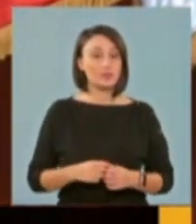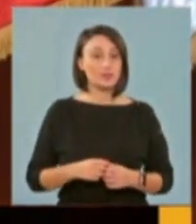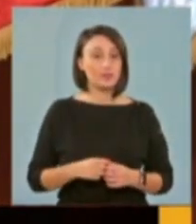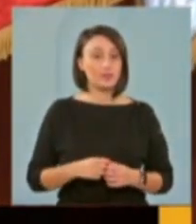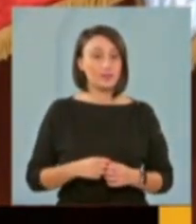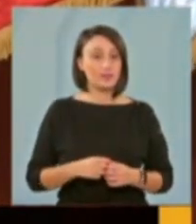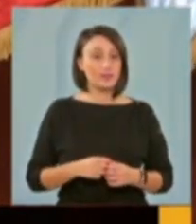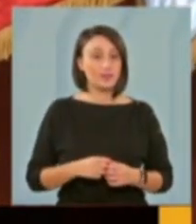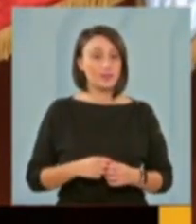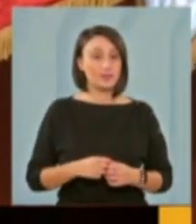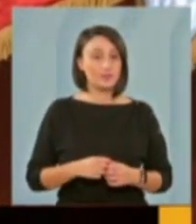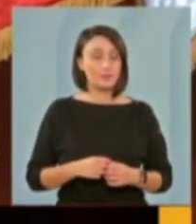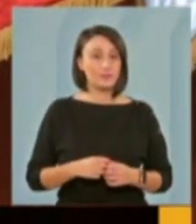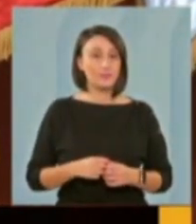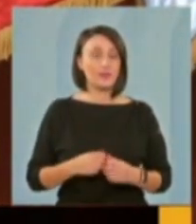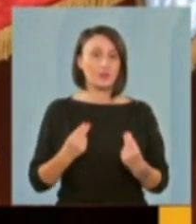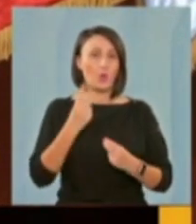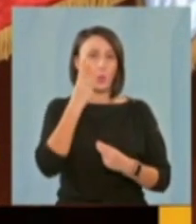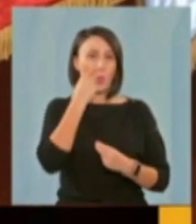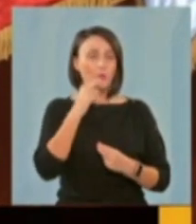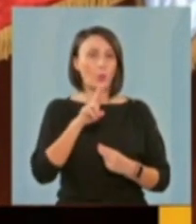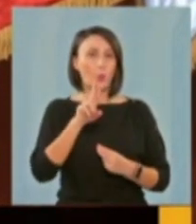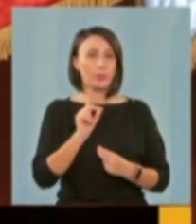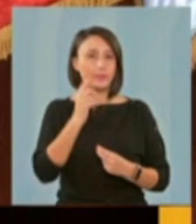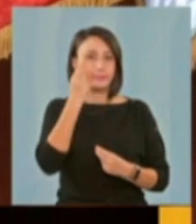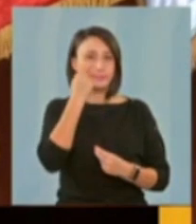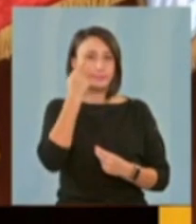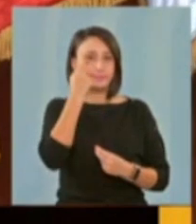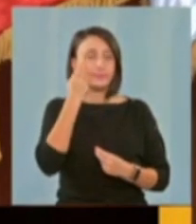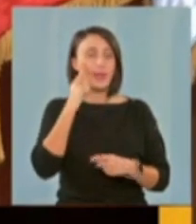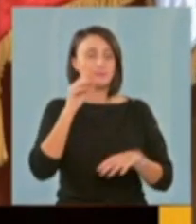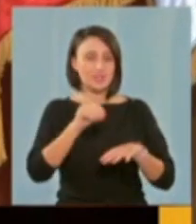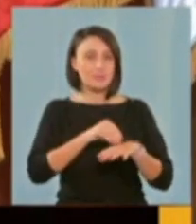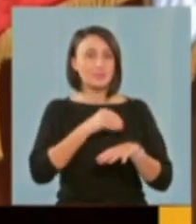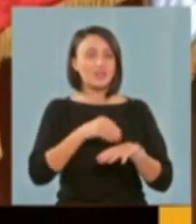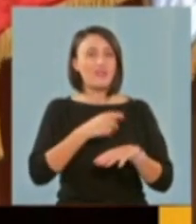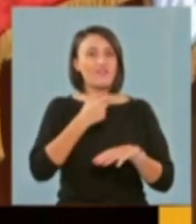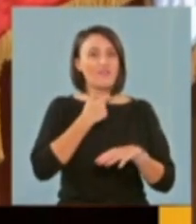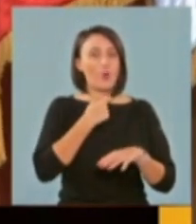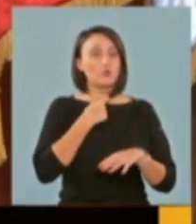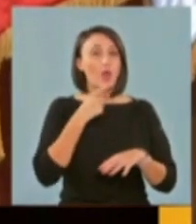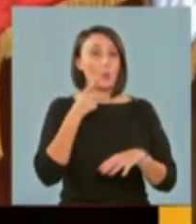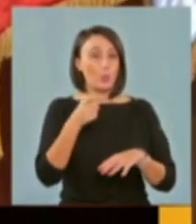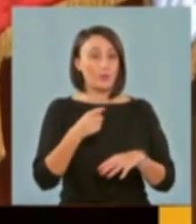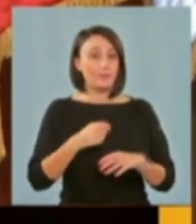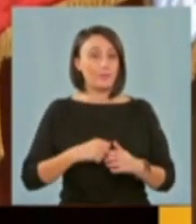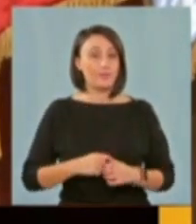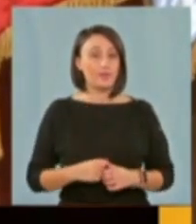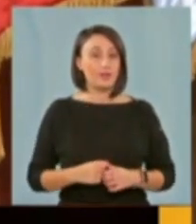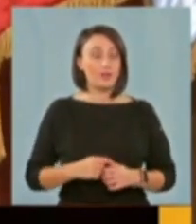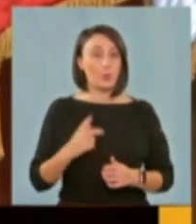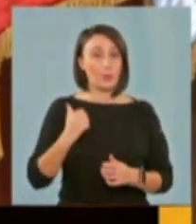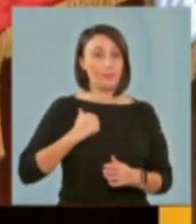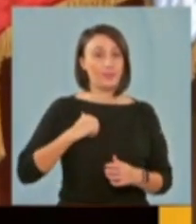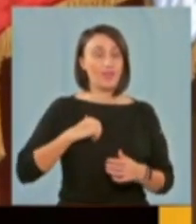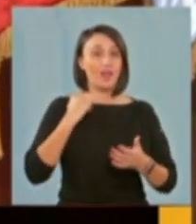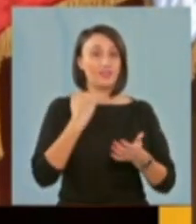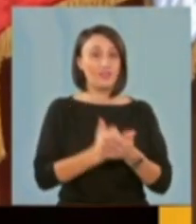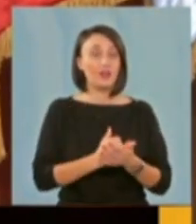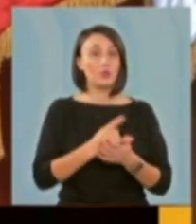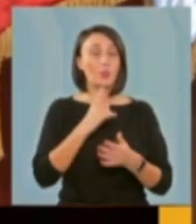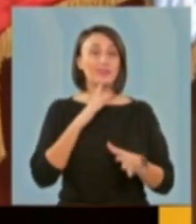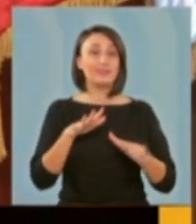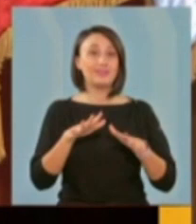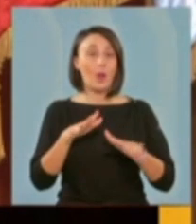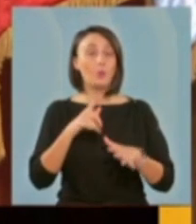văzut așa ochi umezi, am simțit și în vocea unui militar adevărat un